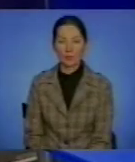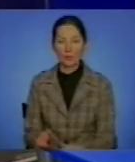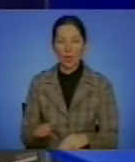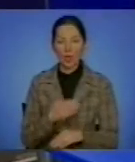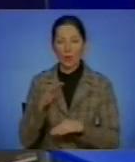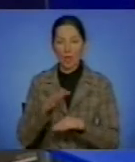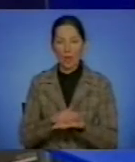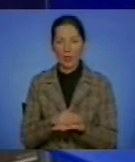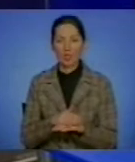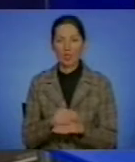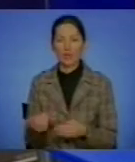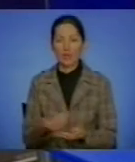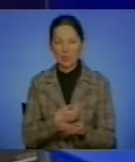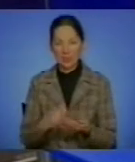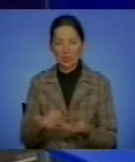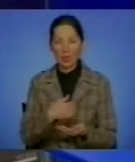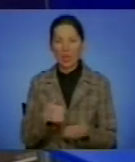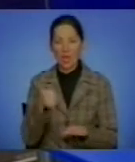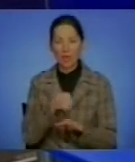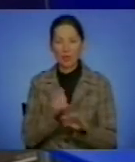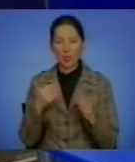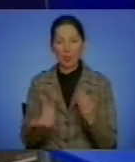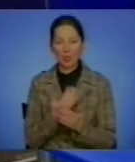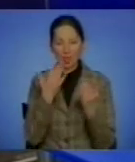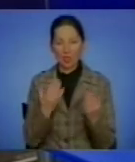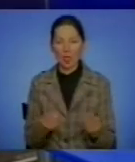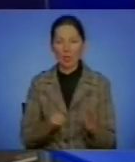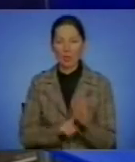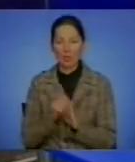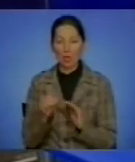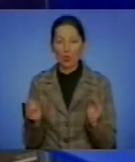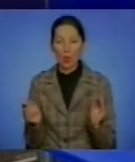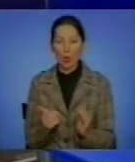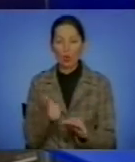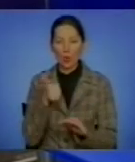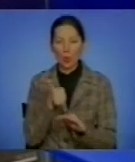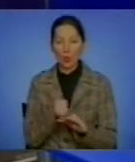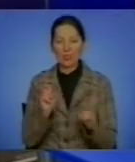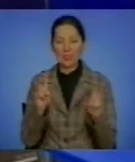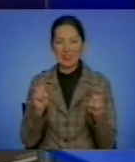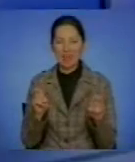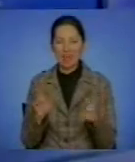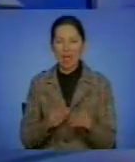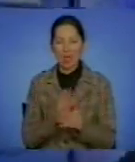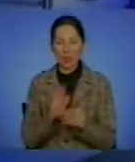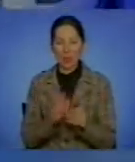Добрий вечір. Вісті зібрали найголовніші події дня. Отож, на початку коротко про головні теми випуску.